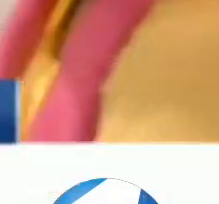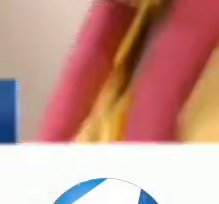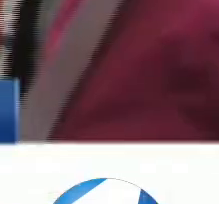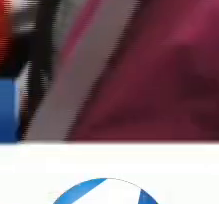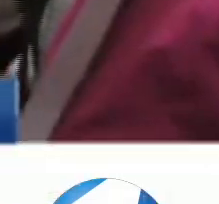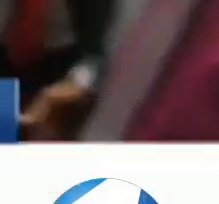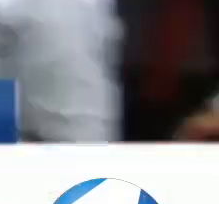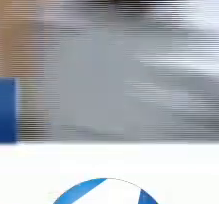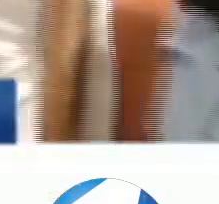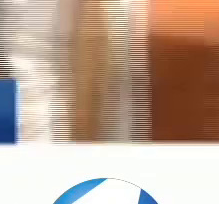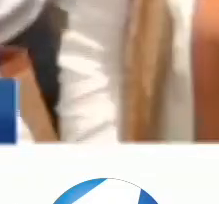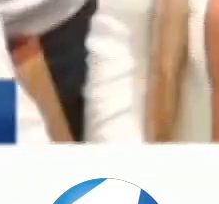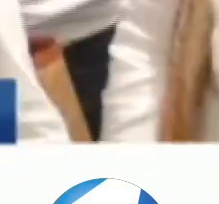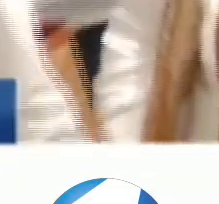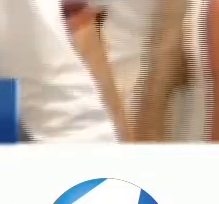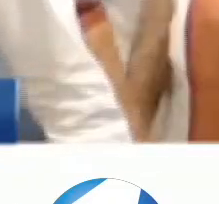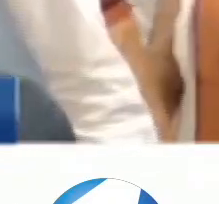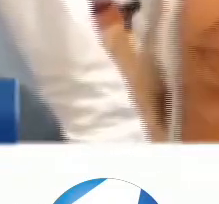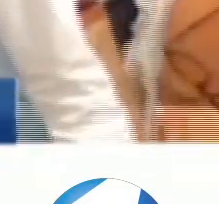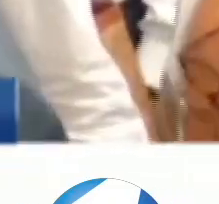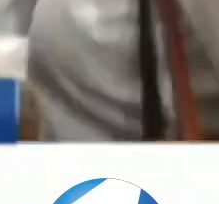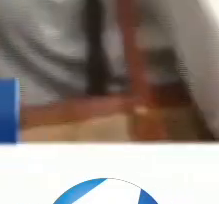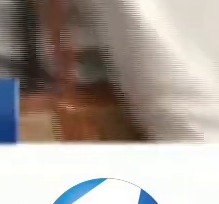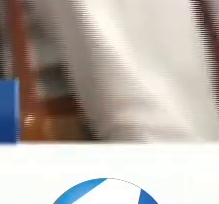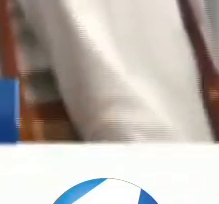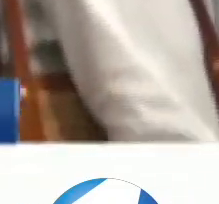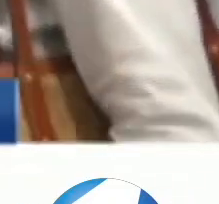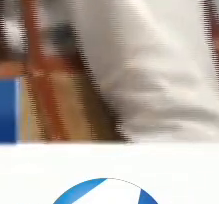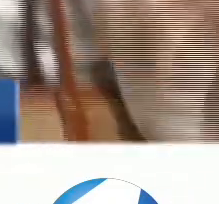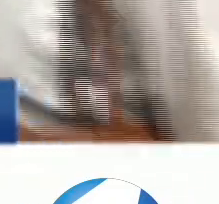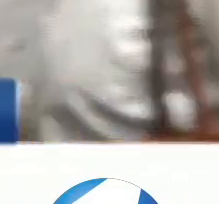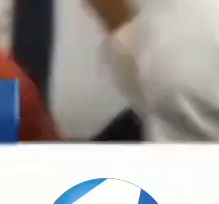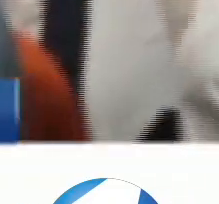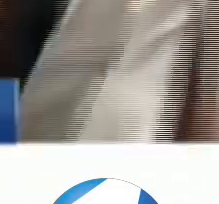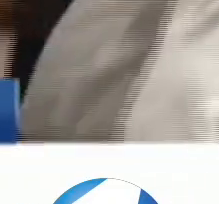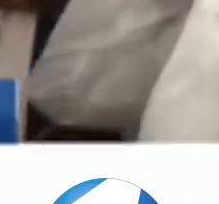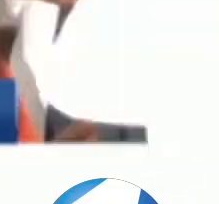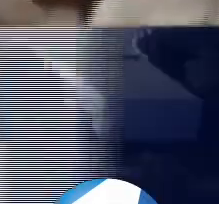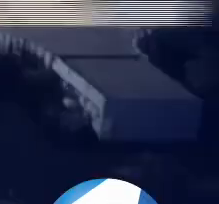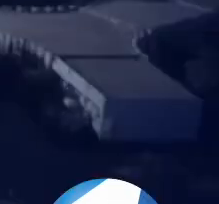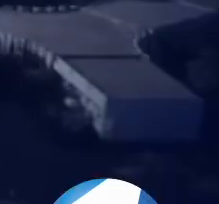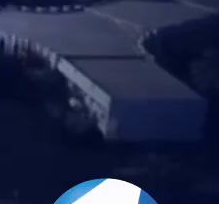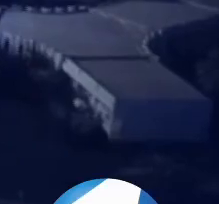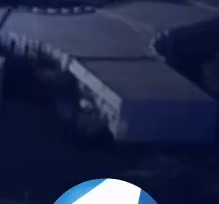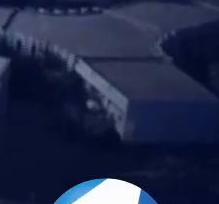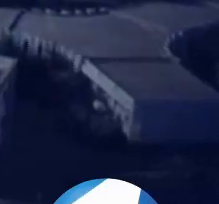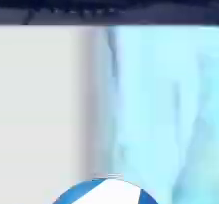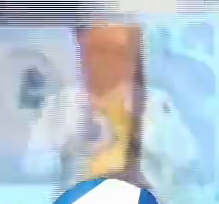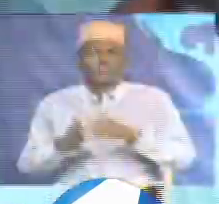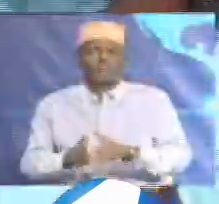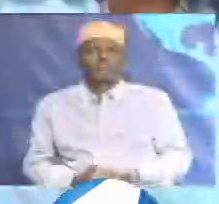Le ministère du Travail a clôturé aujourd'hui la foire et le forum de l'emploi et le Monde Réponse dans ce